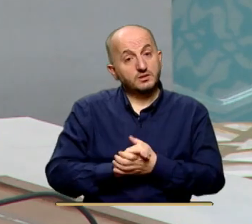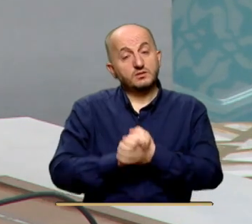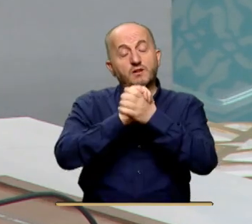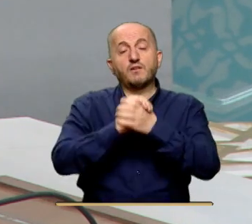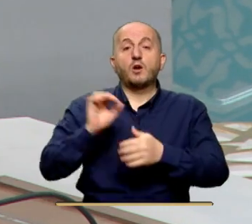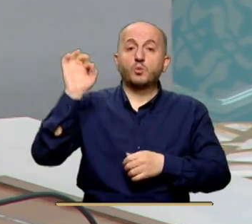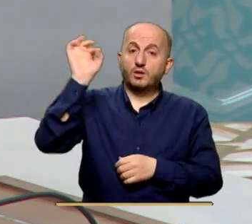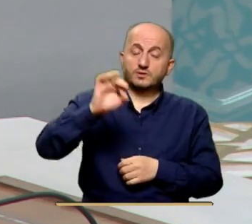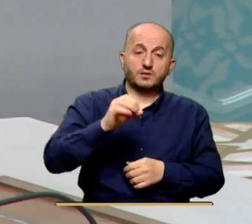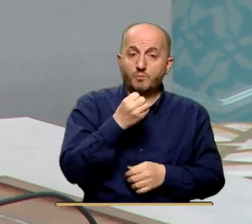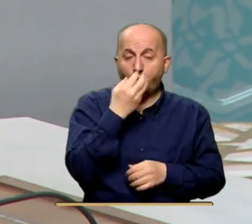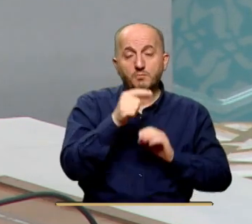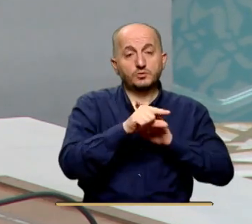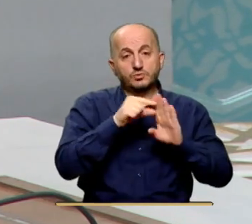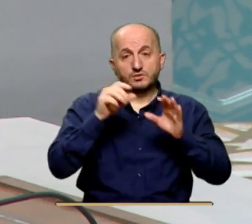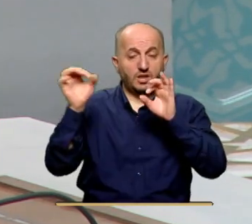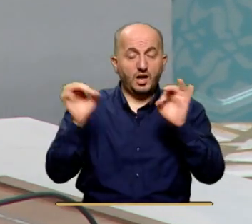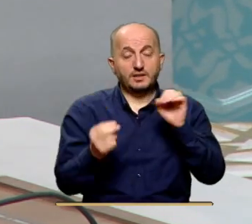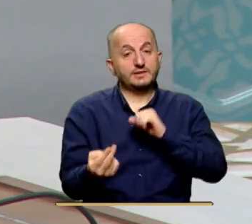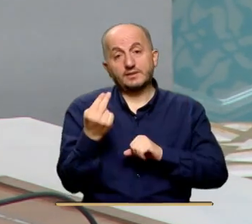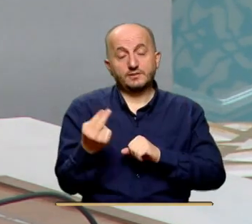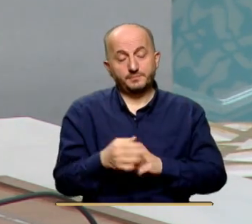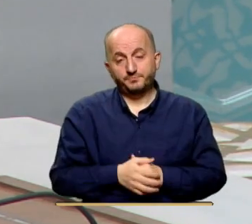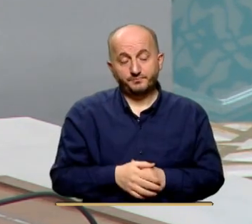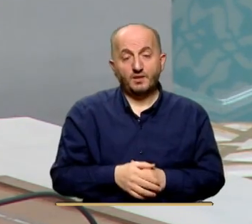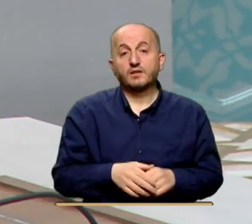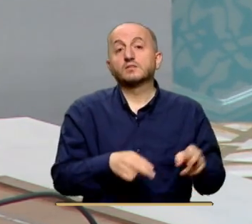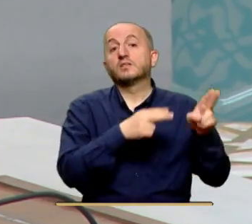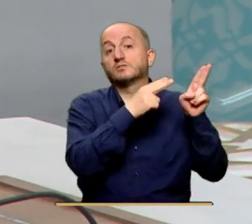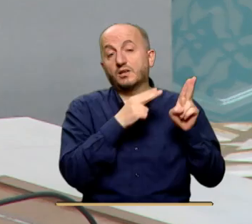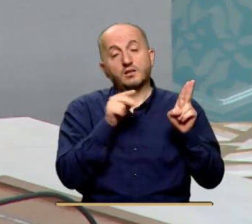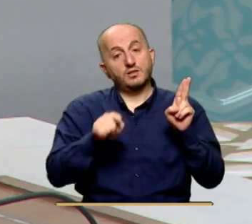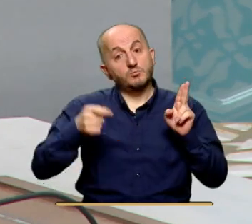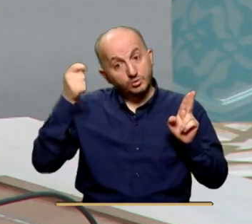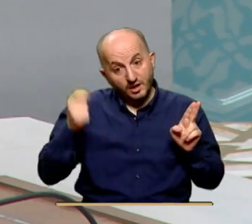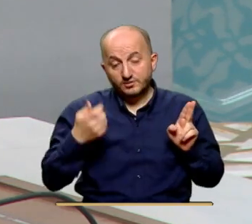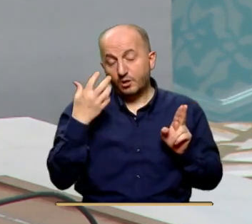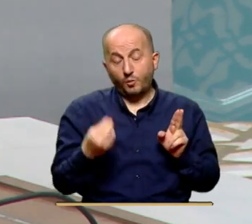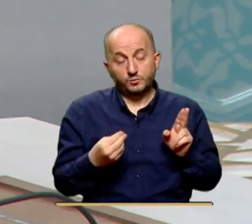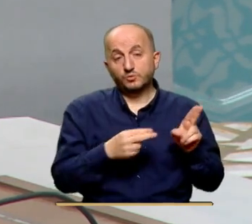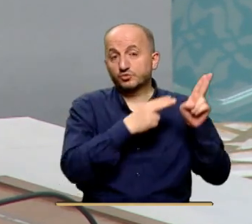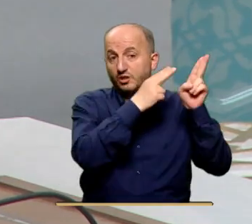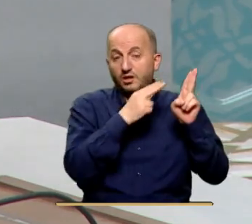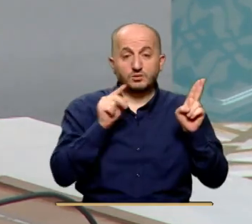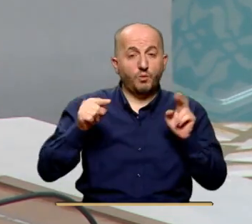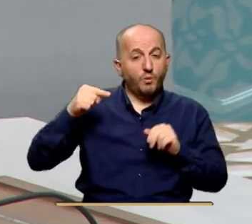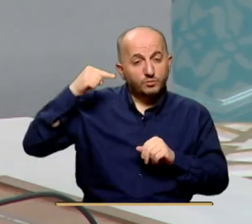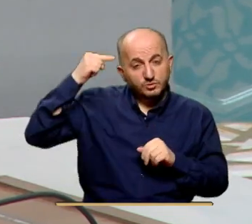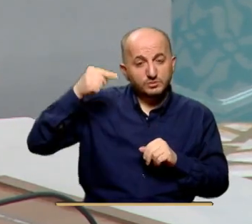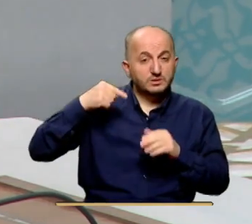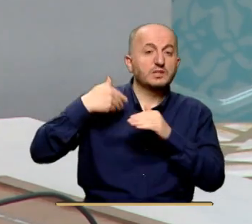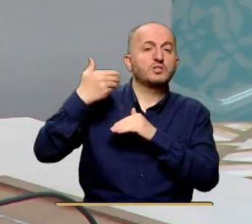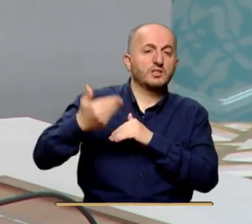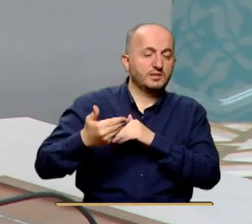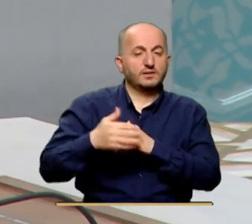ulaştırır. Muhammed Suresi ayet 7. İşte Çanakkale'de bu gerçekleşti. Çanakkale'de o ruhaniyetin